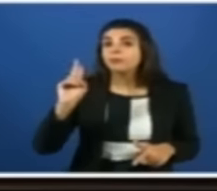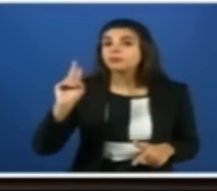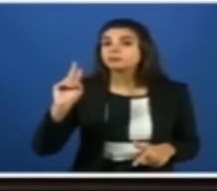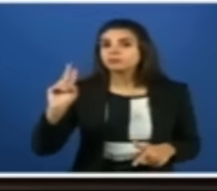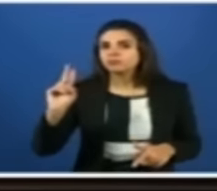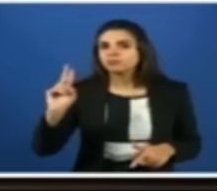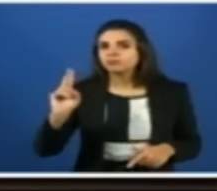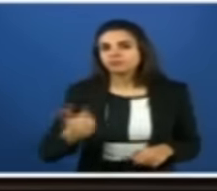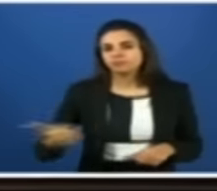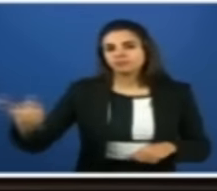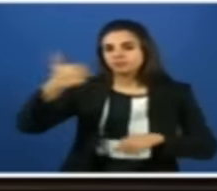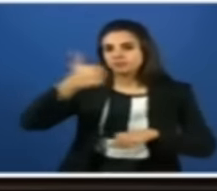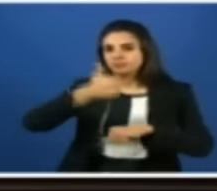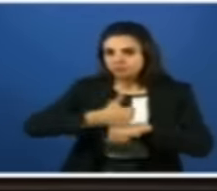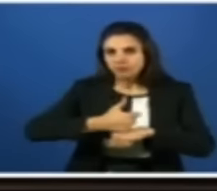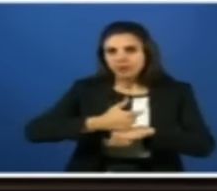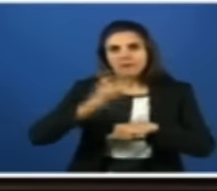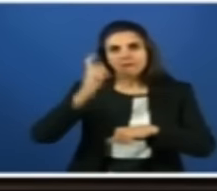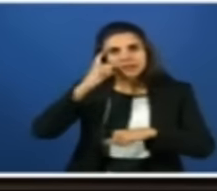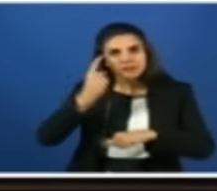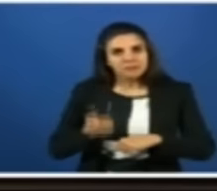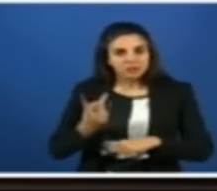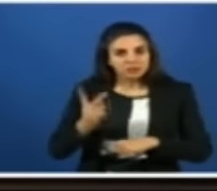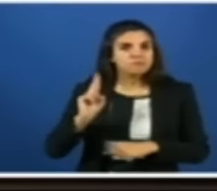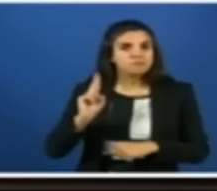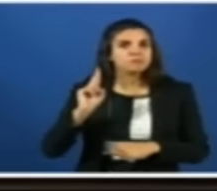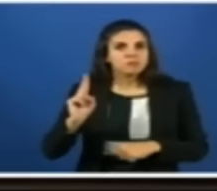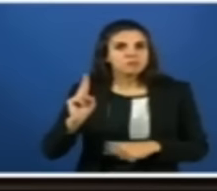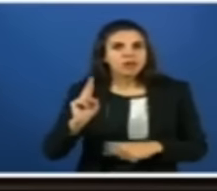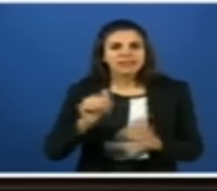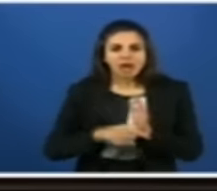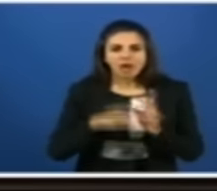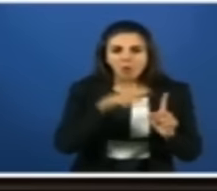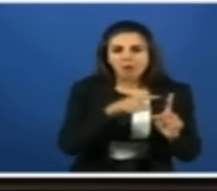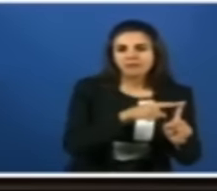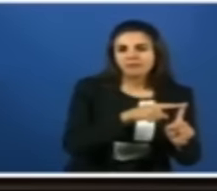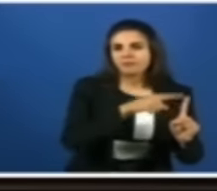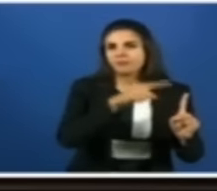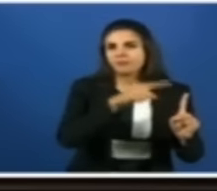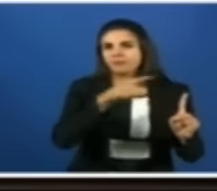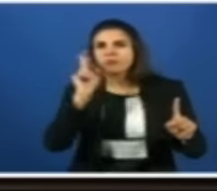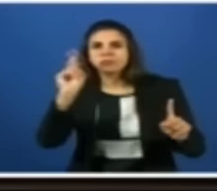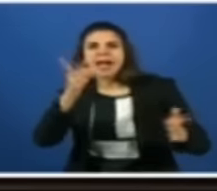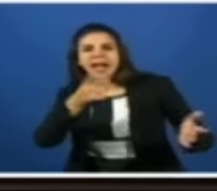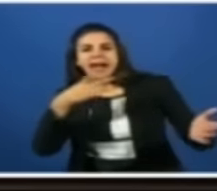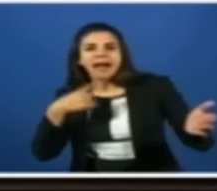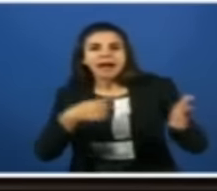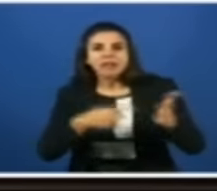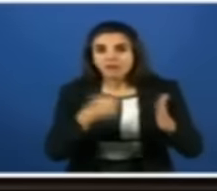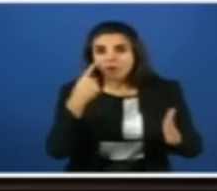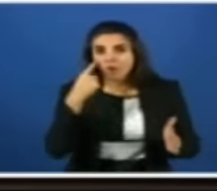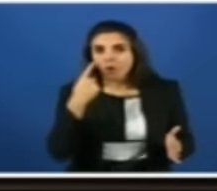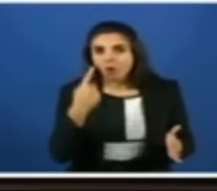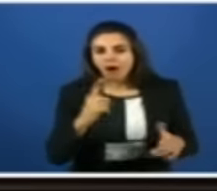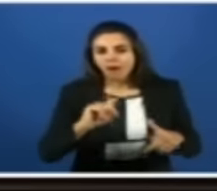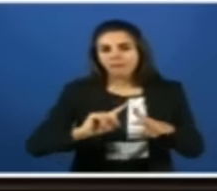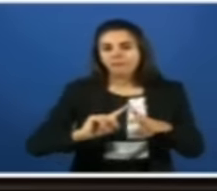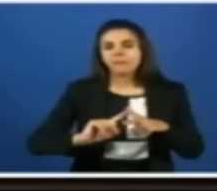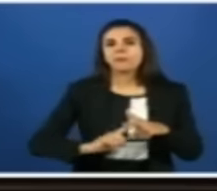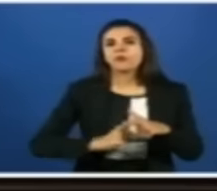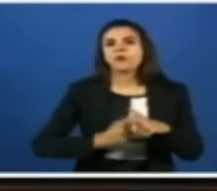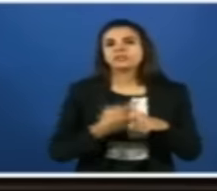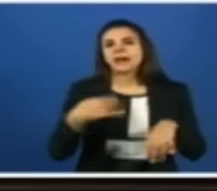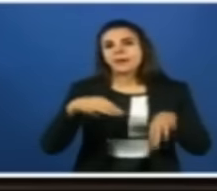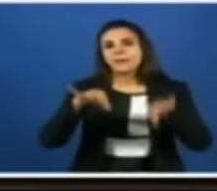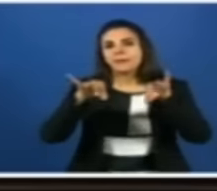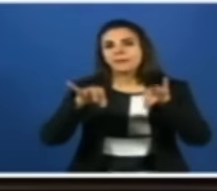Cumhurbaşkanımızın liderliği ve öngörüsüyle böylece onun hedeflediği bir projenin